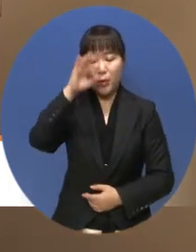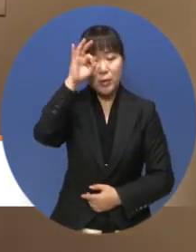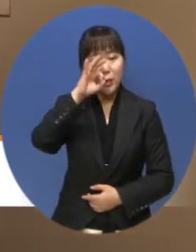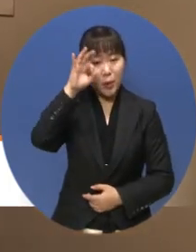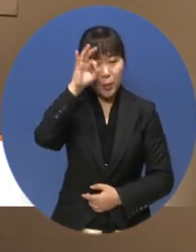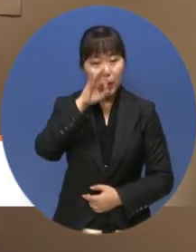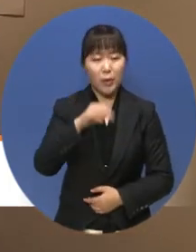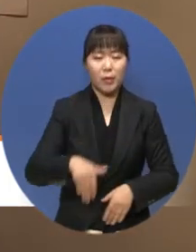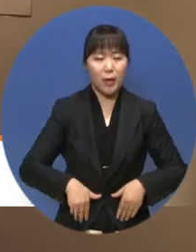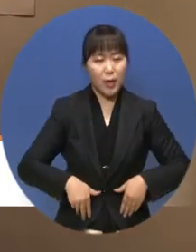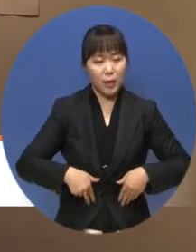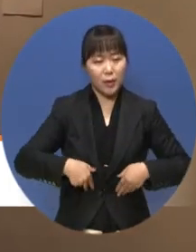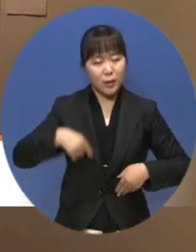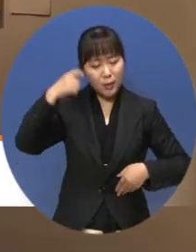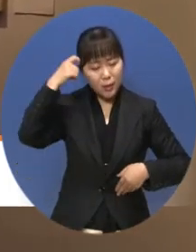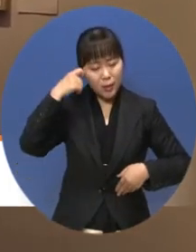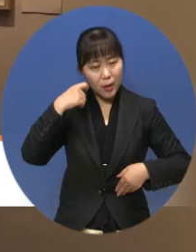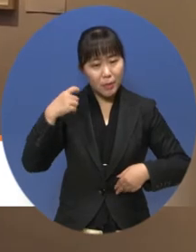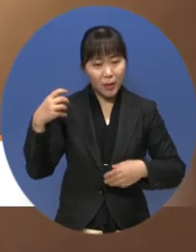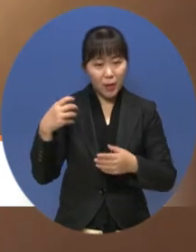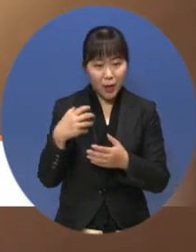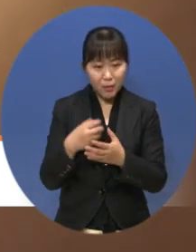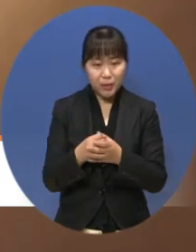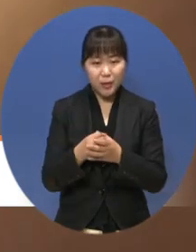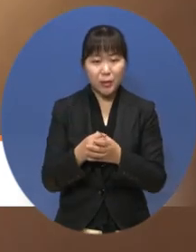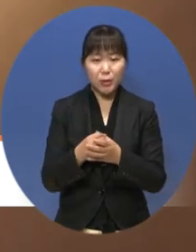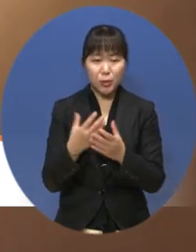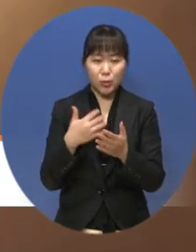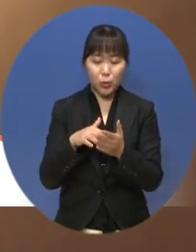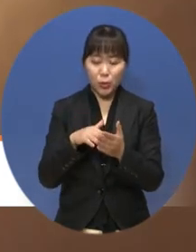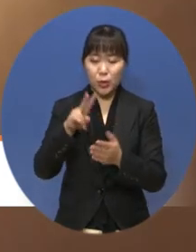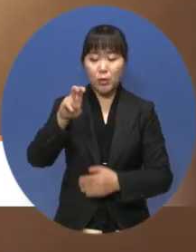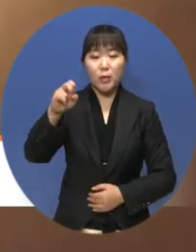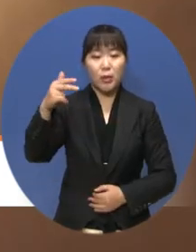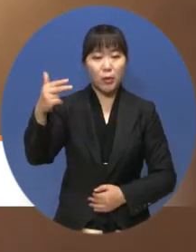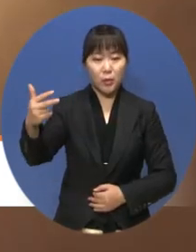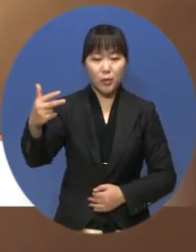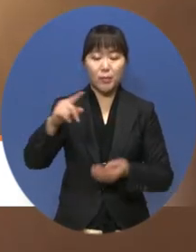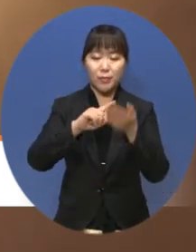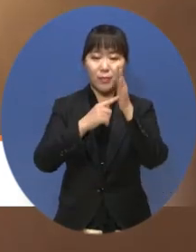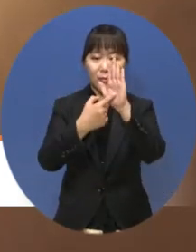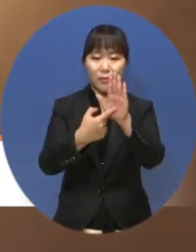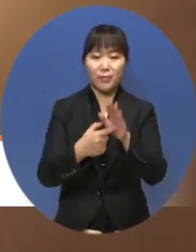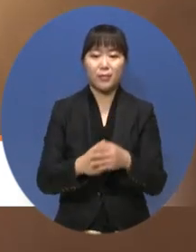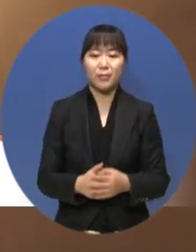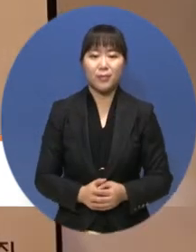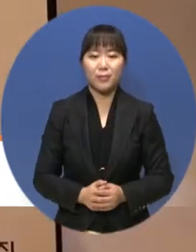찾고 따스한 감성을 불어넣은 작품 총 27점을 선보이고 있습니다.